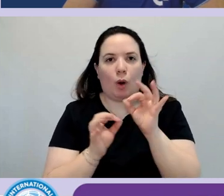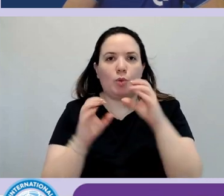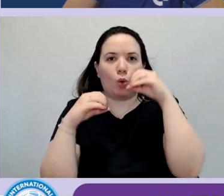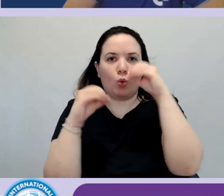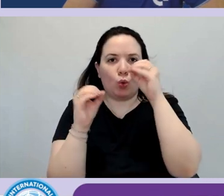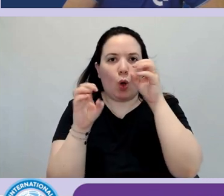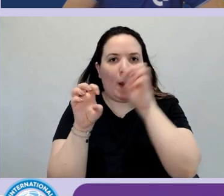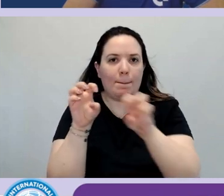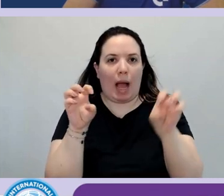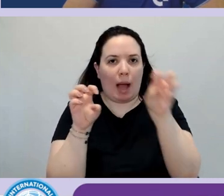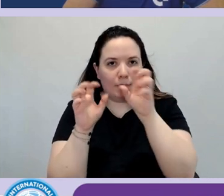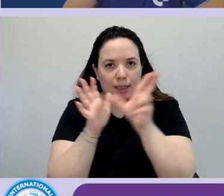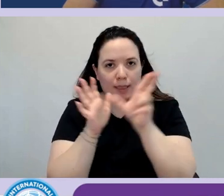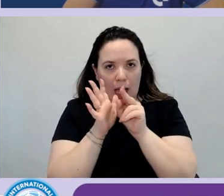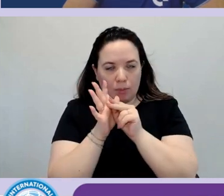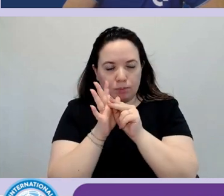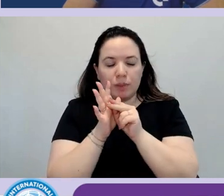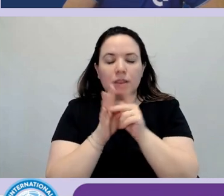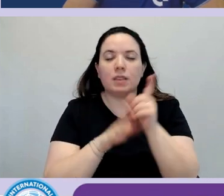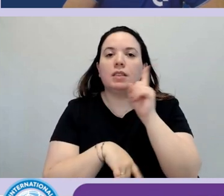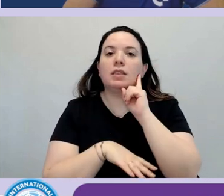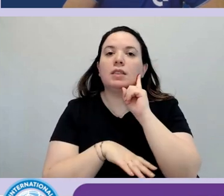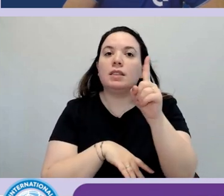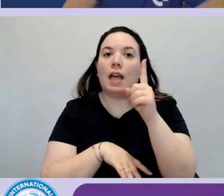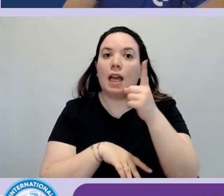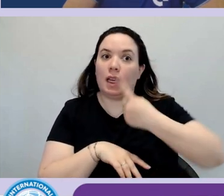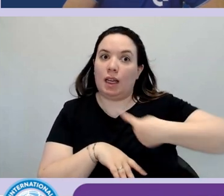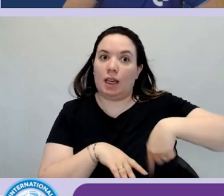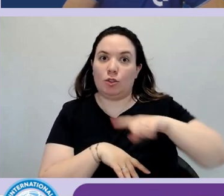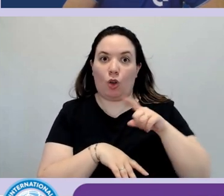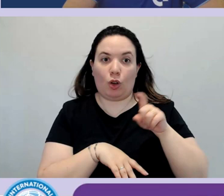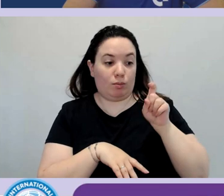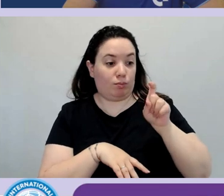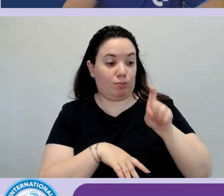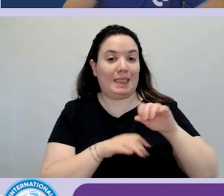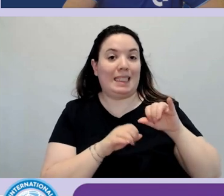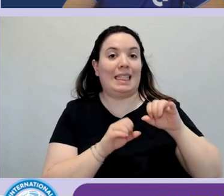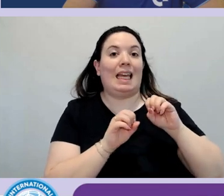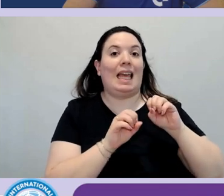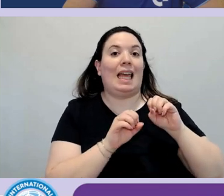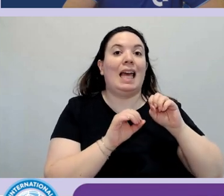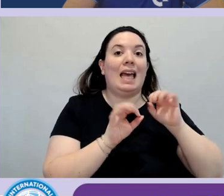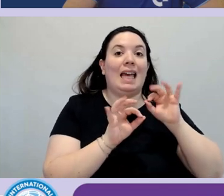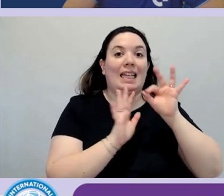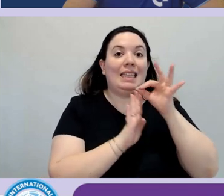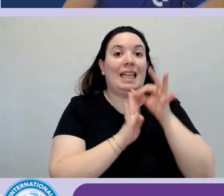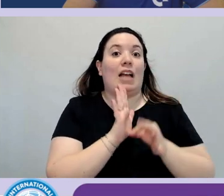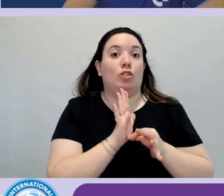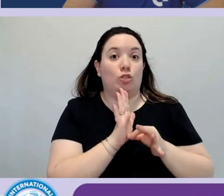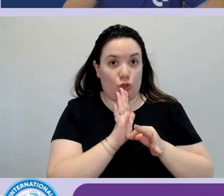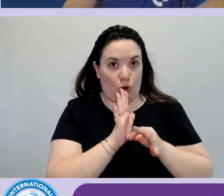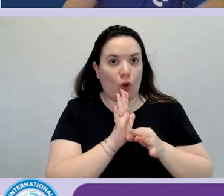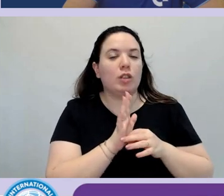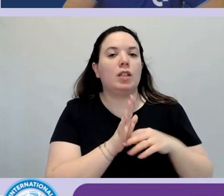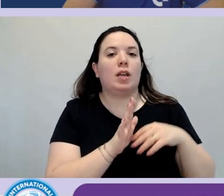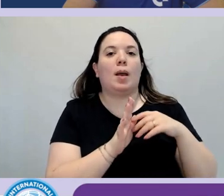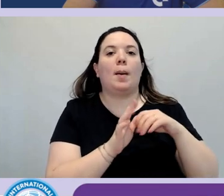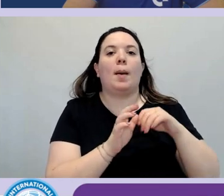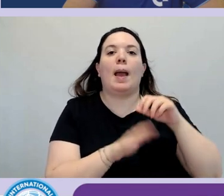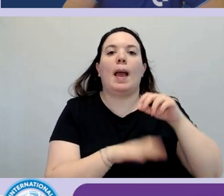Google Maps se noi andiamo in indicazioni e impostiamo la modalità a piedi